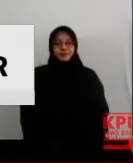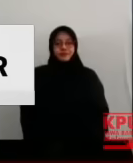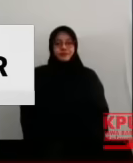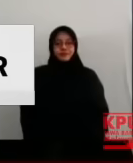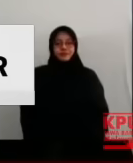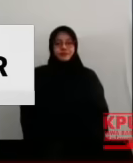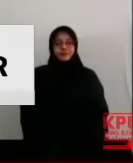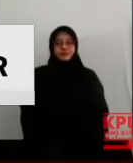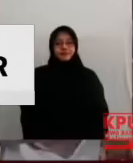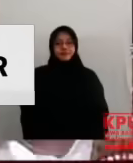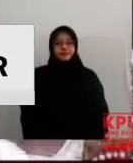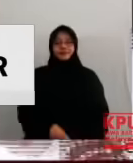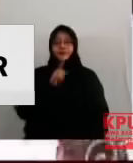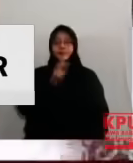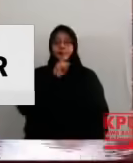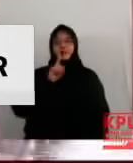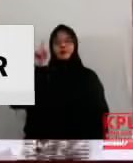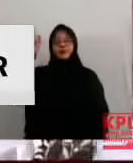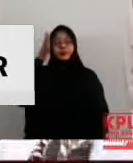Barat Bismillahirrahmanirrahim